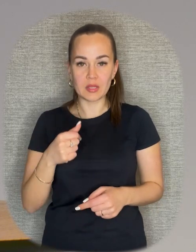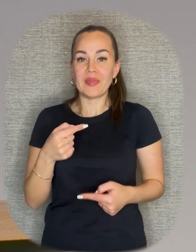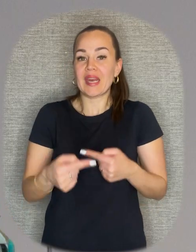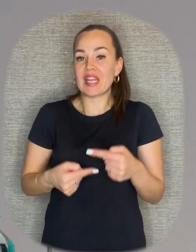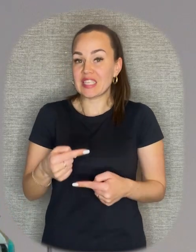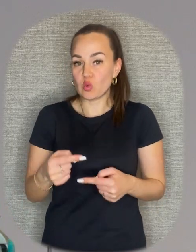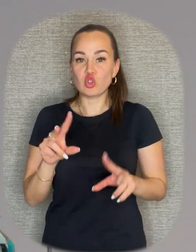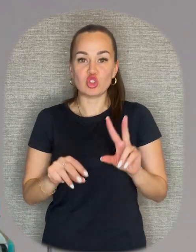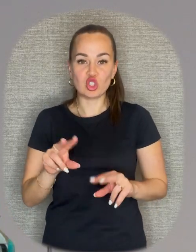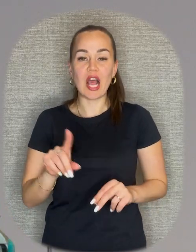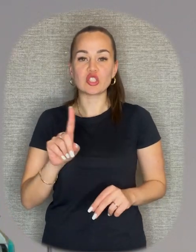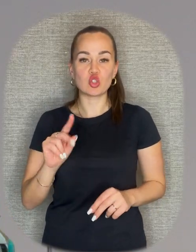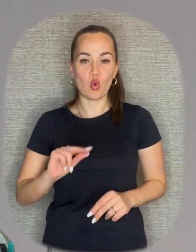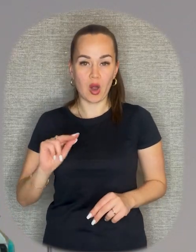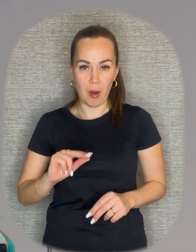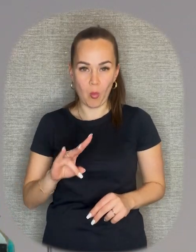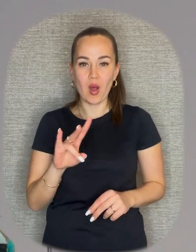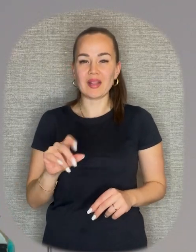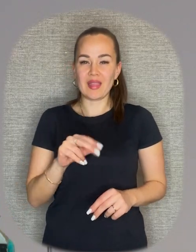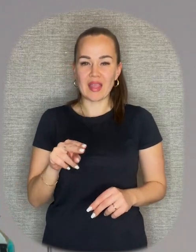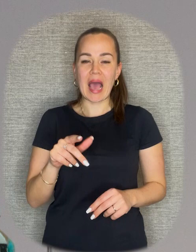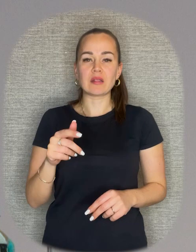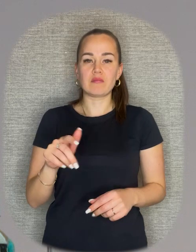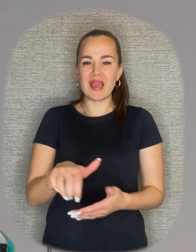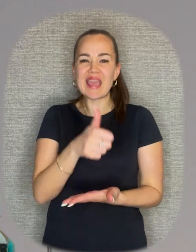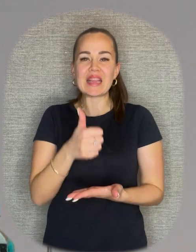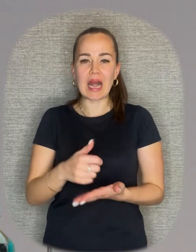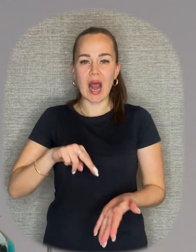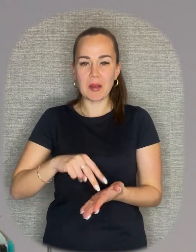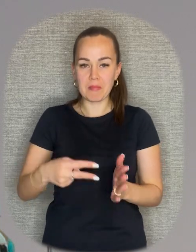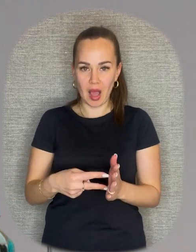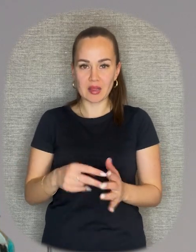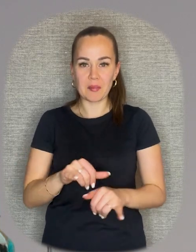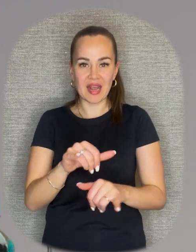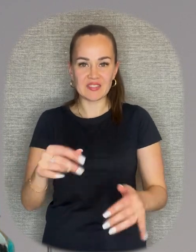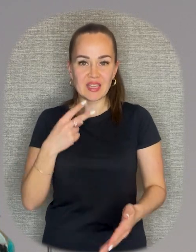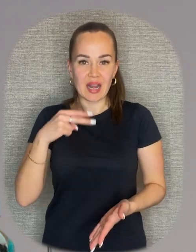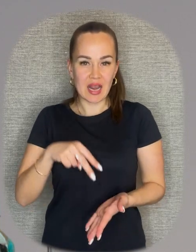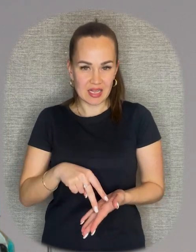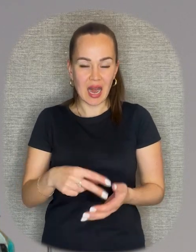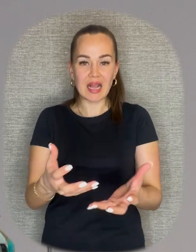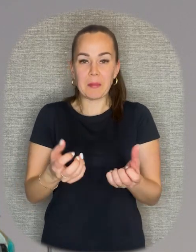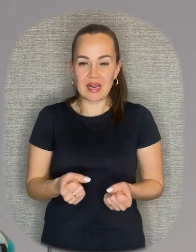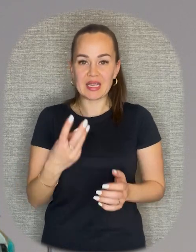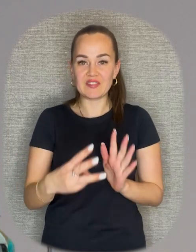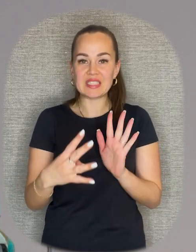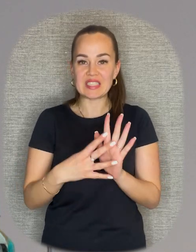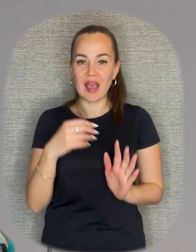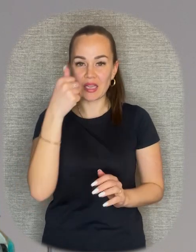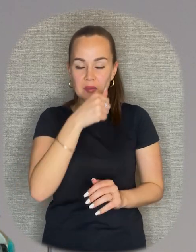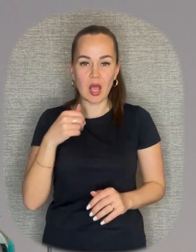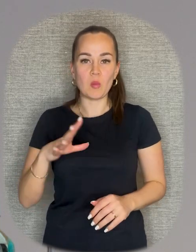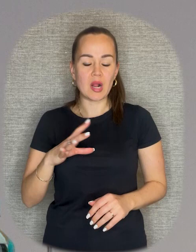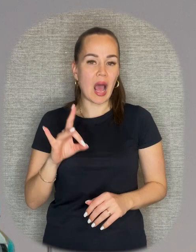годы традиционно считается что работа над генеральным планом развития Ленинграда принятом в тридцать